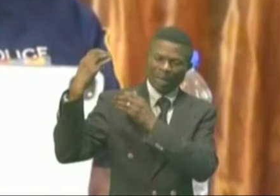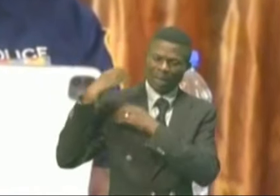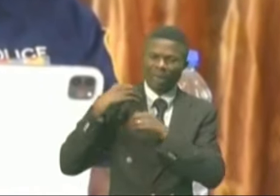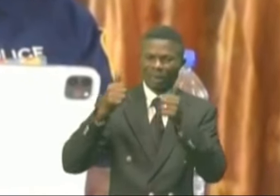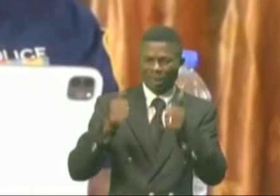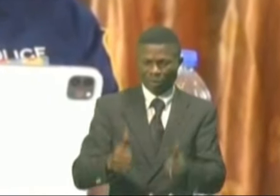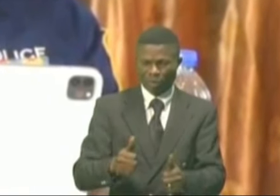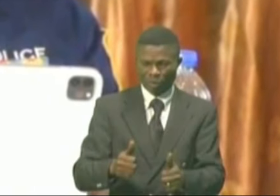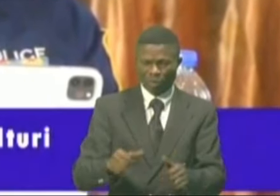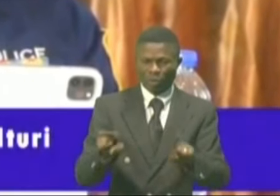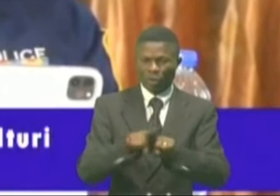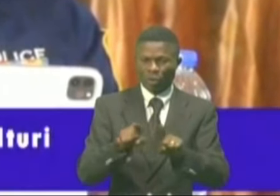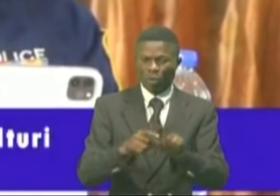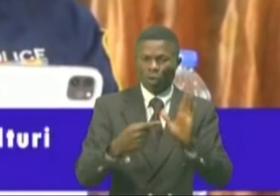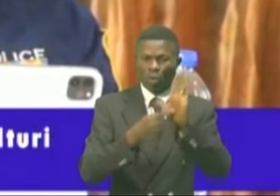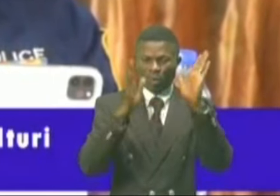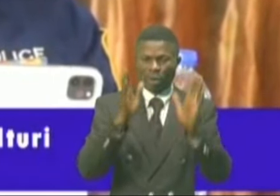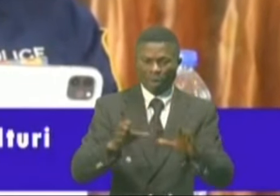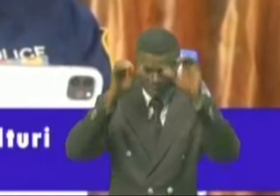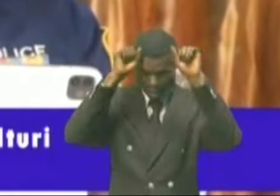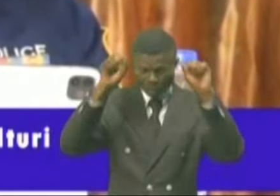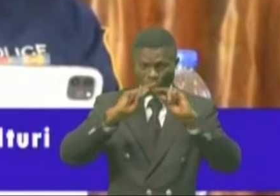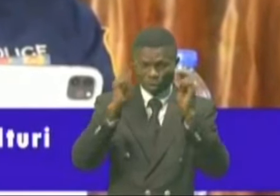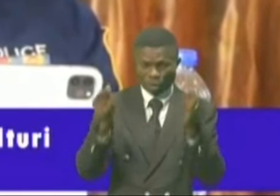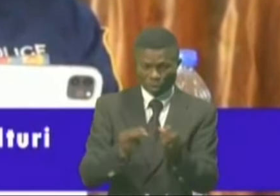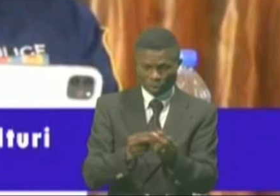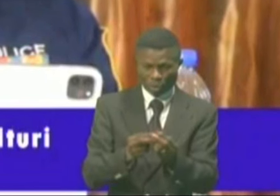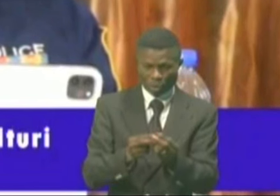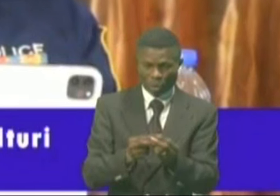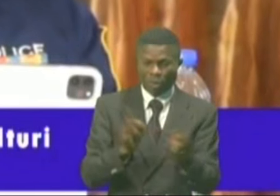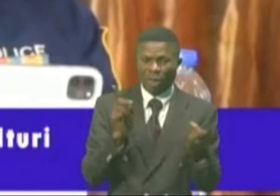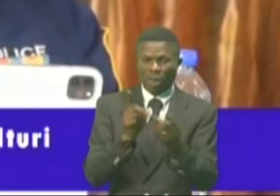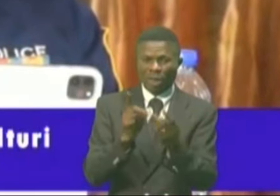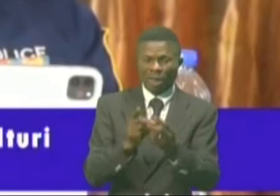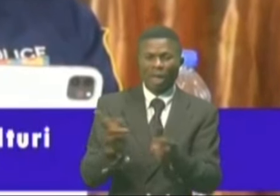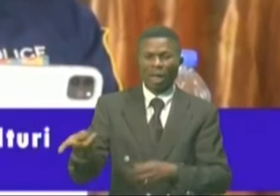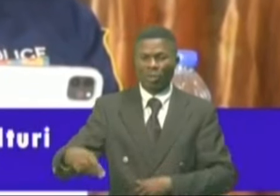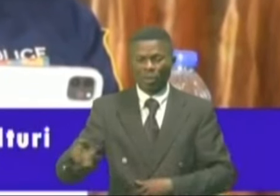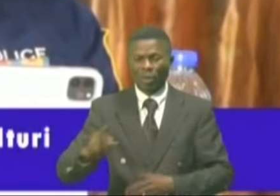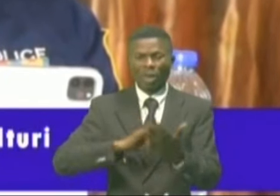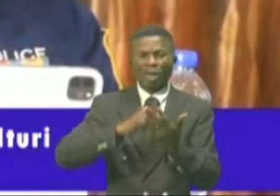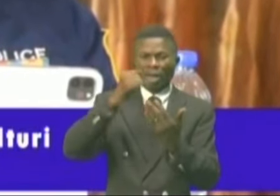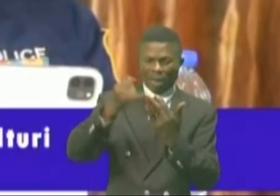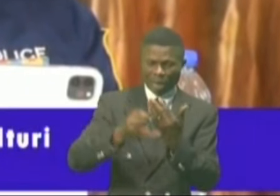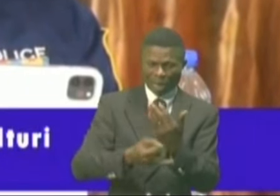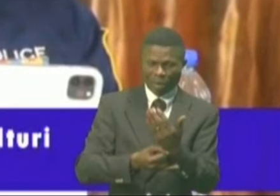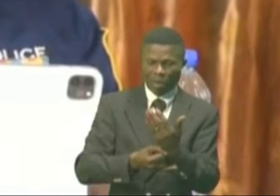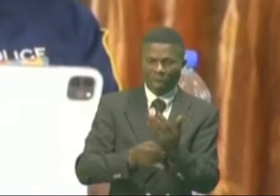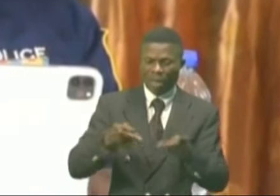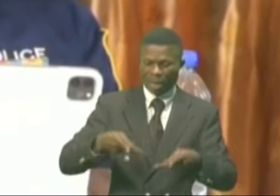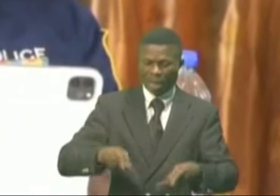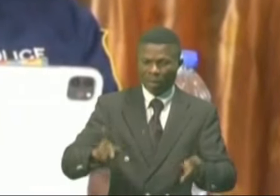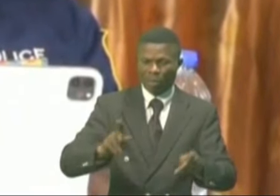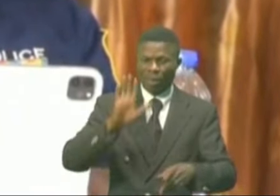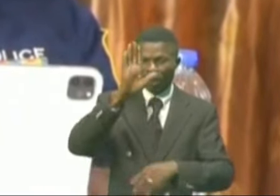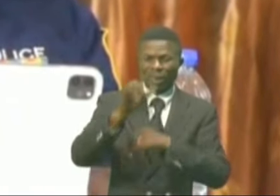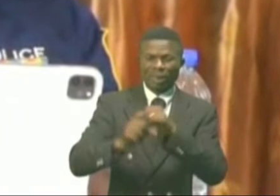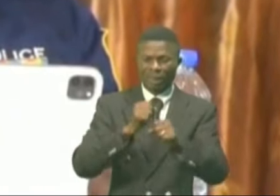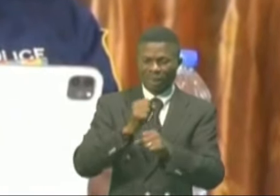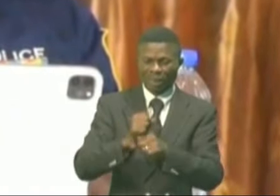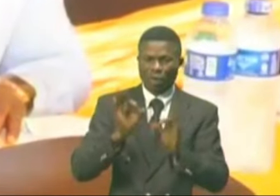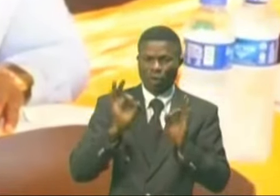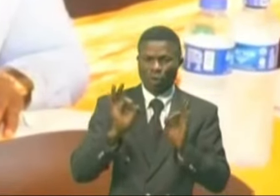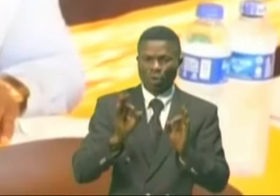que représentant du président du cadre de concertation provinciale, ce projet permettra au PDDRCS